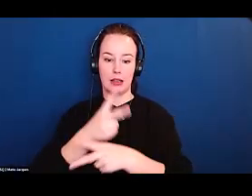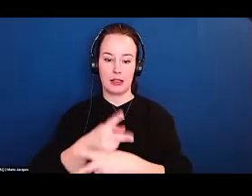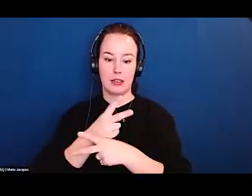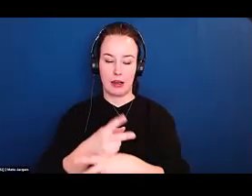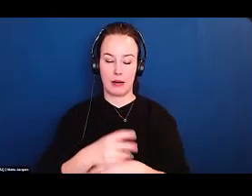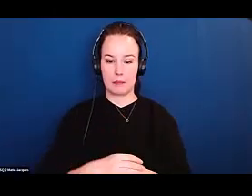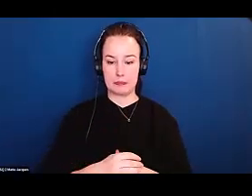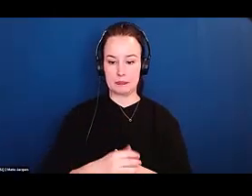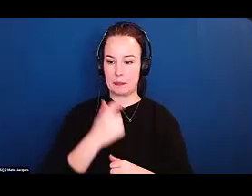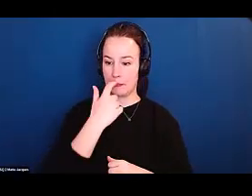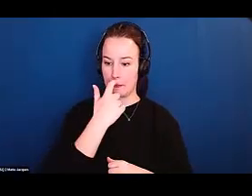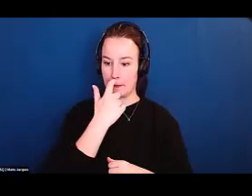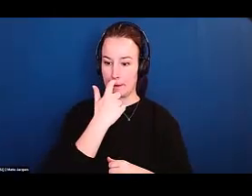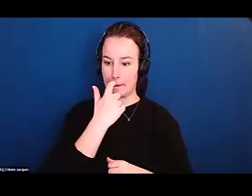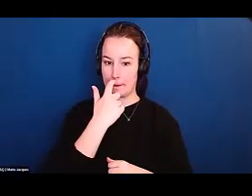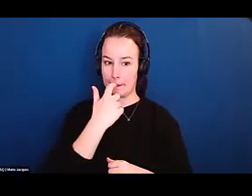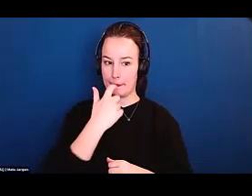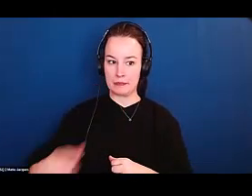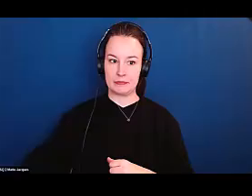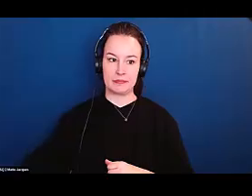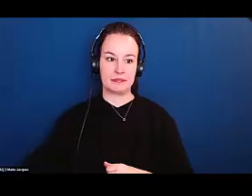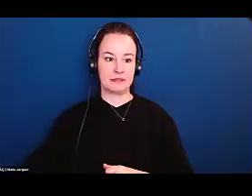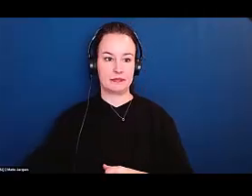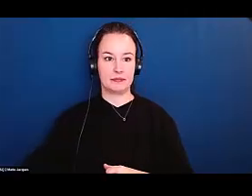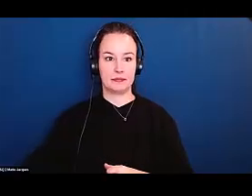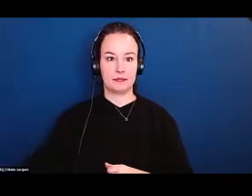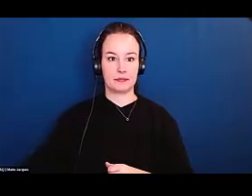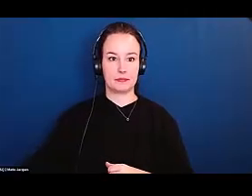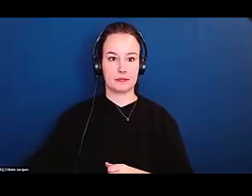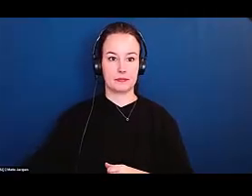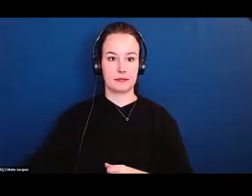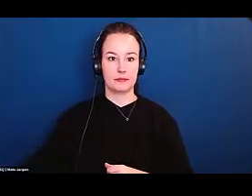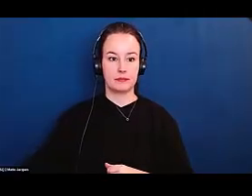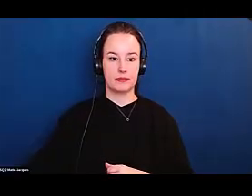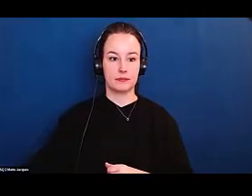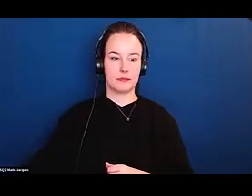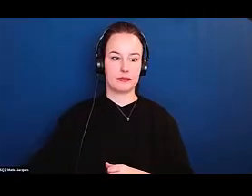privilège d'être avec vous aujourd'hui. Merci beaucoup. Prochaine diapo.